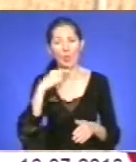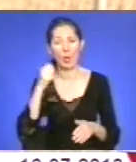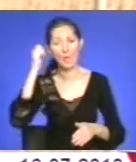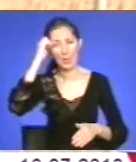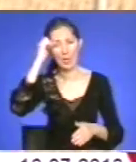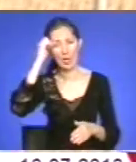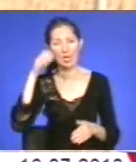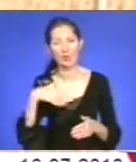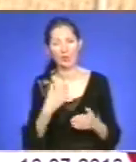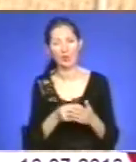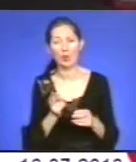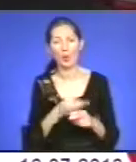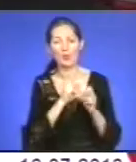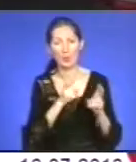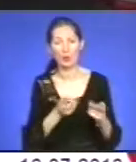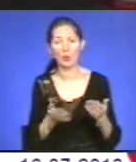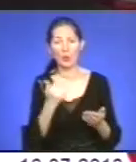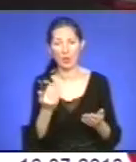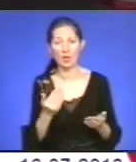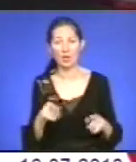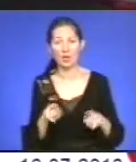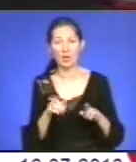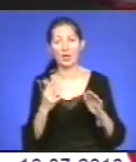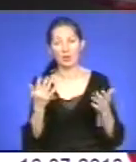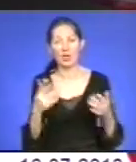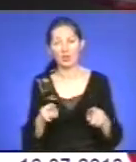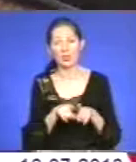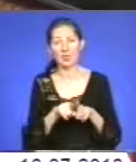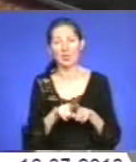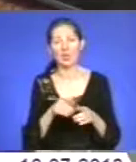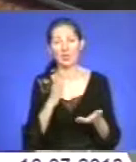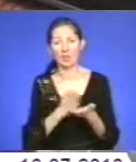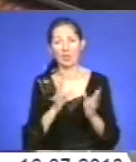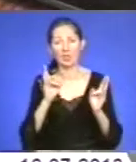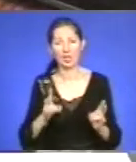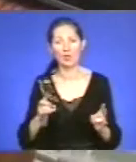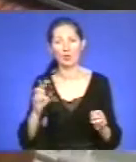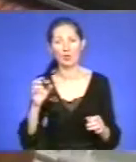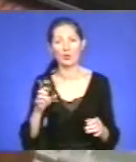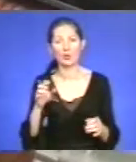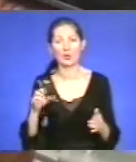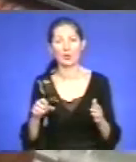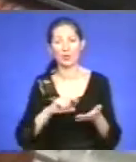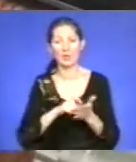про свою безпеку. Якщо ви все ж стали жертвою квартирних злодіїв, негайно звертайтеся до